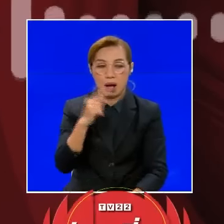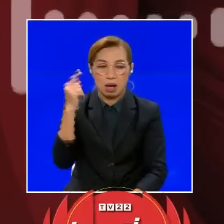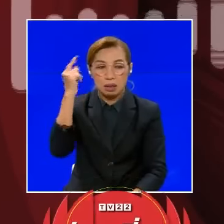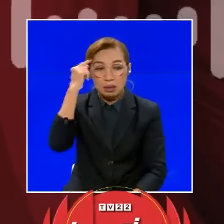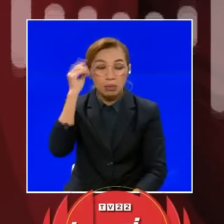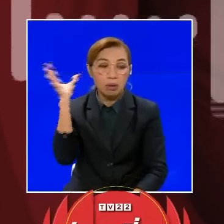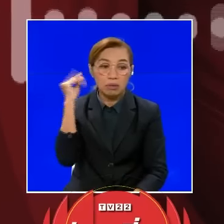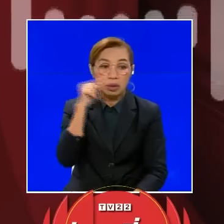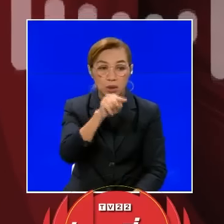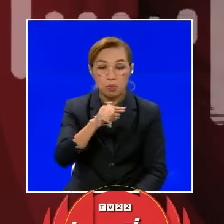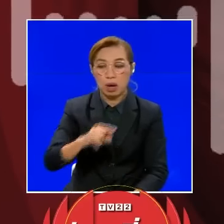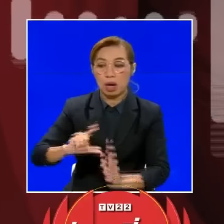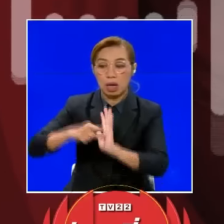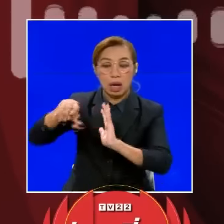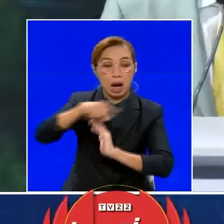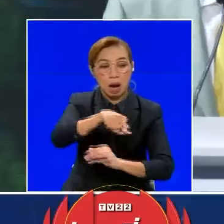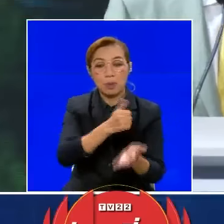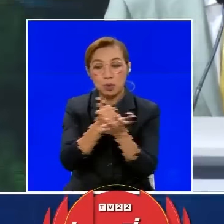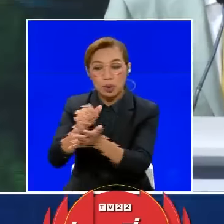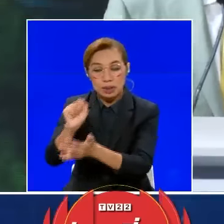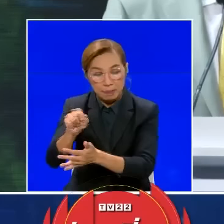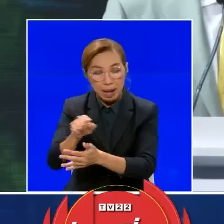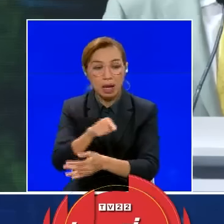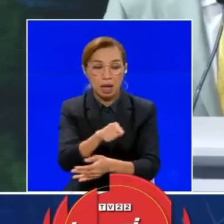เนี่ยก็ช่วยถ้า